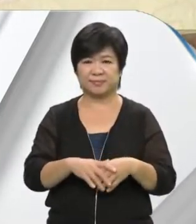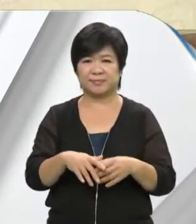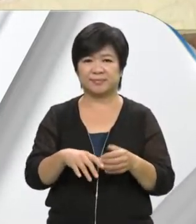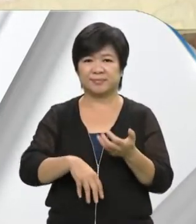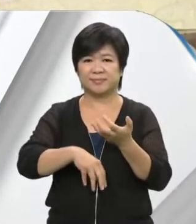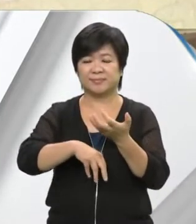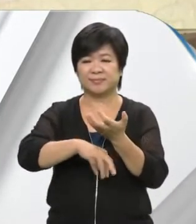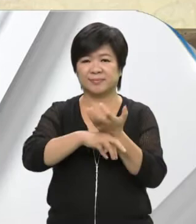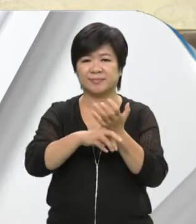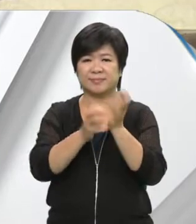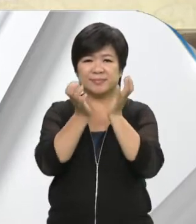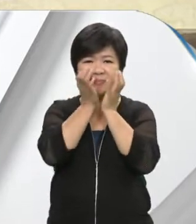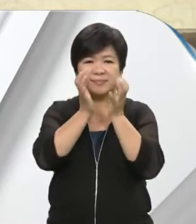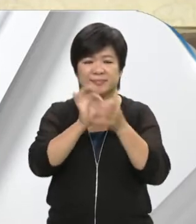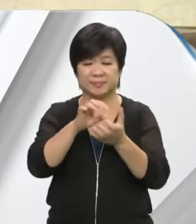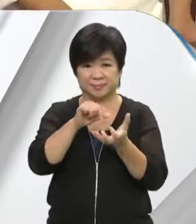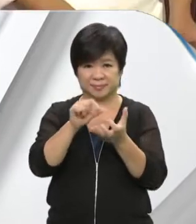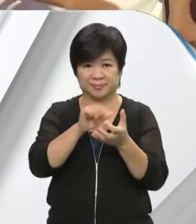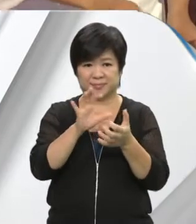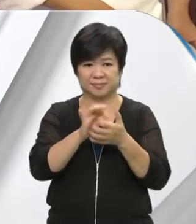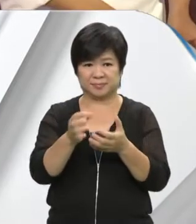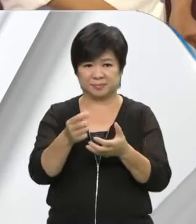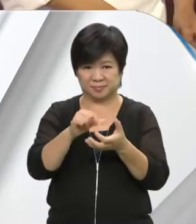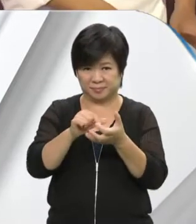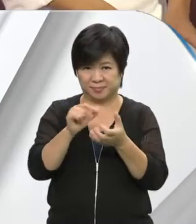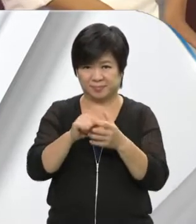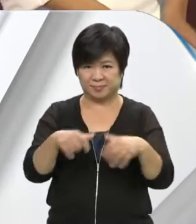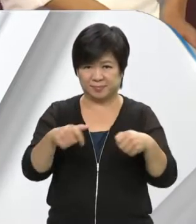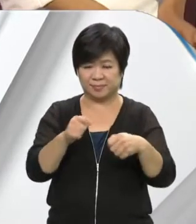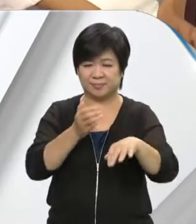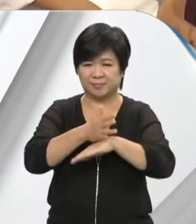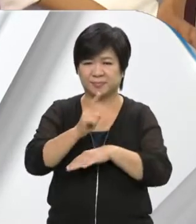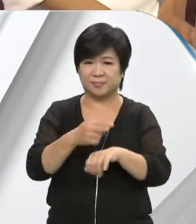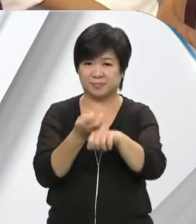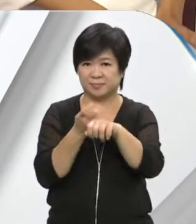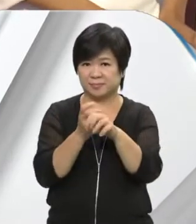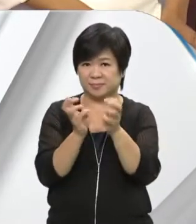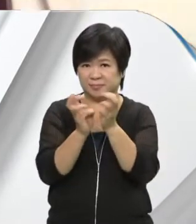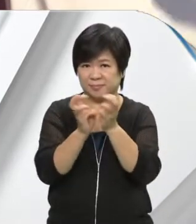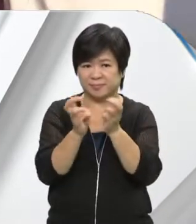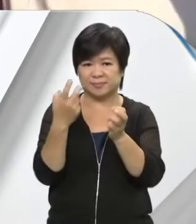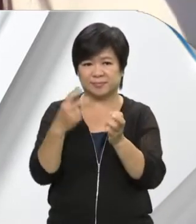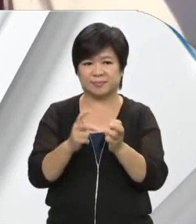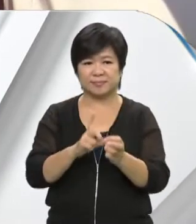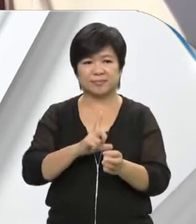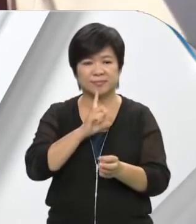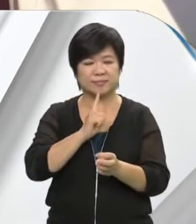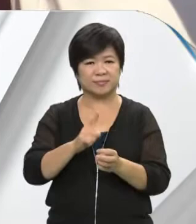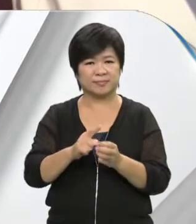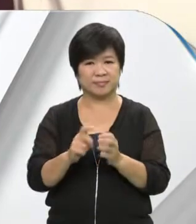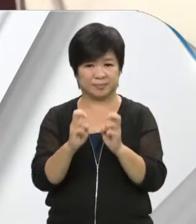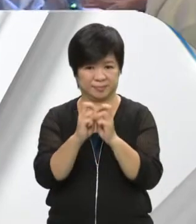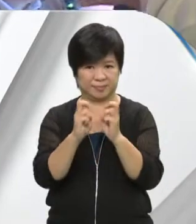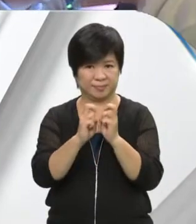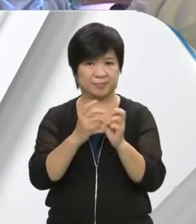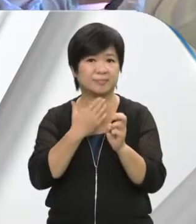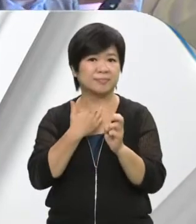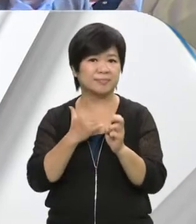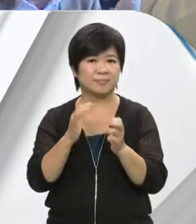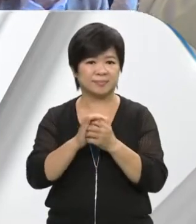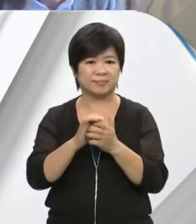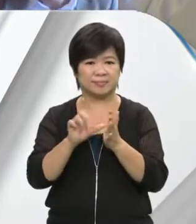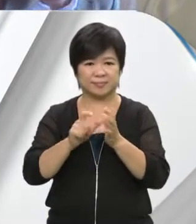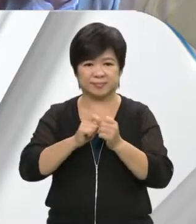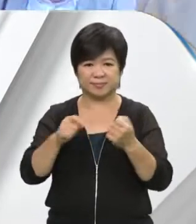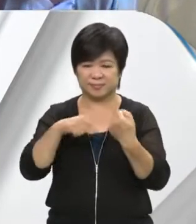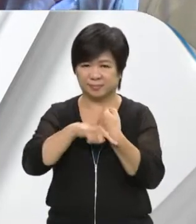现好手艺，李宝地都包围唔但抢起草果落皮时，还有做得带出风面诶枝叶干，总是客家创意